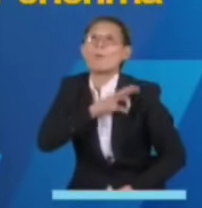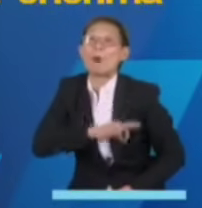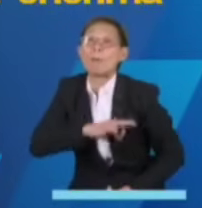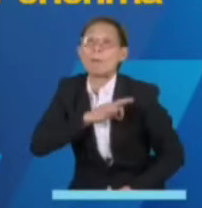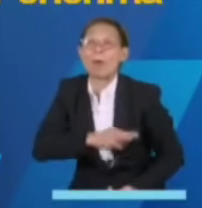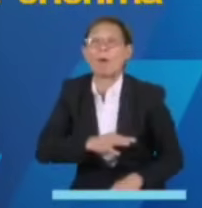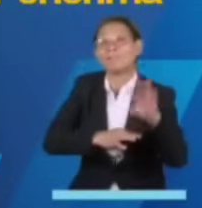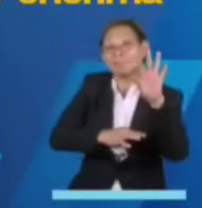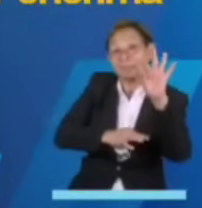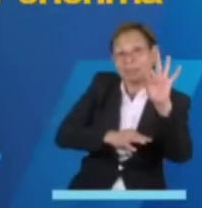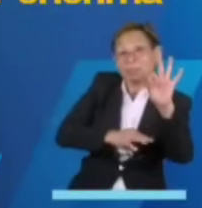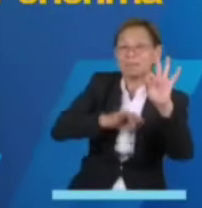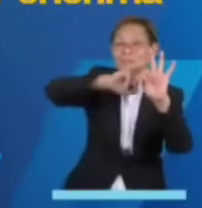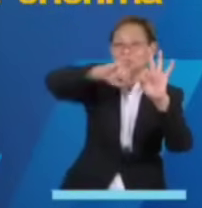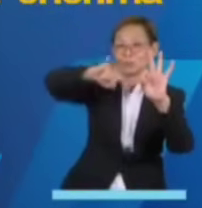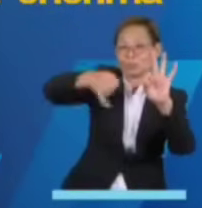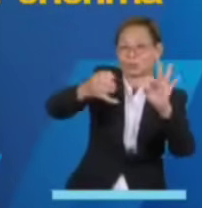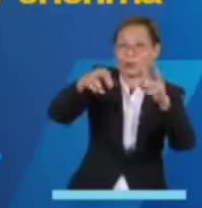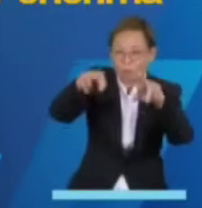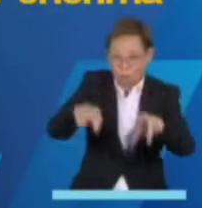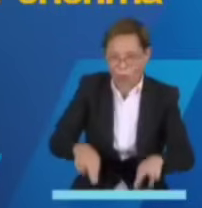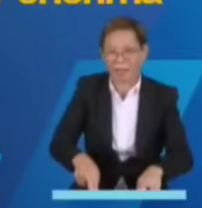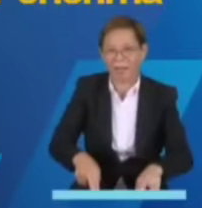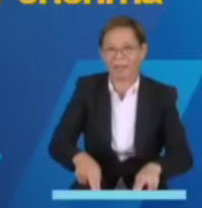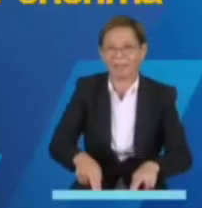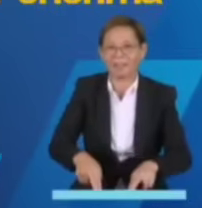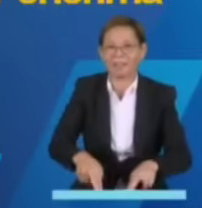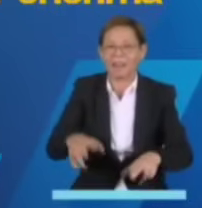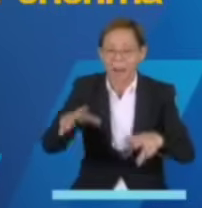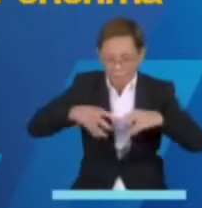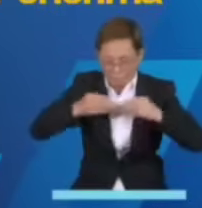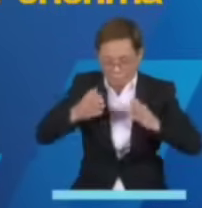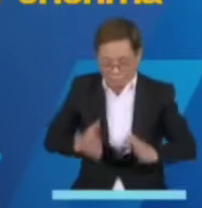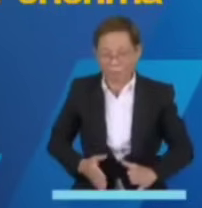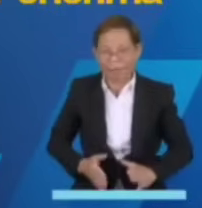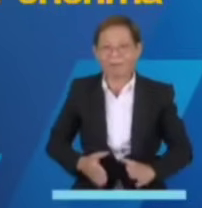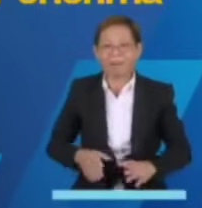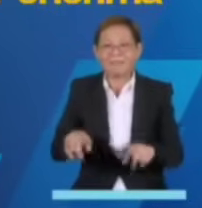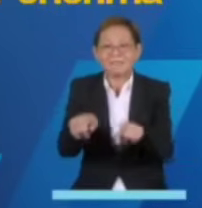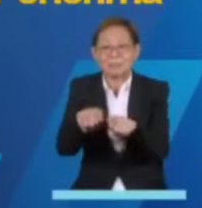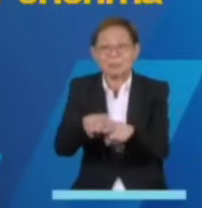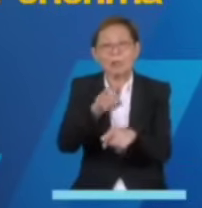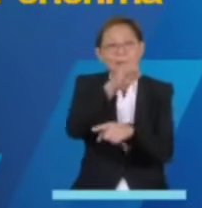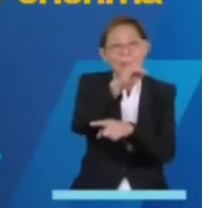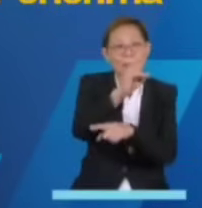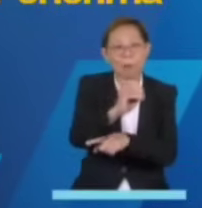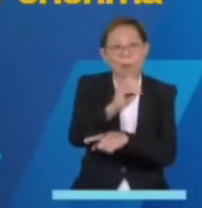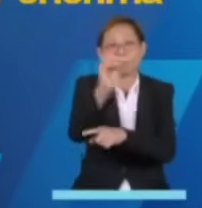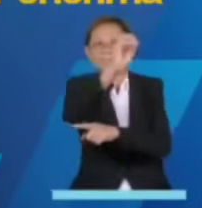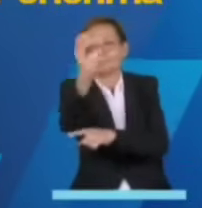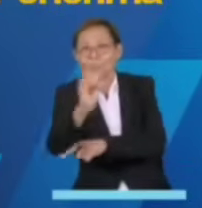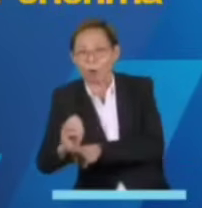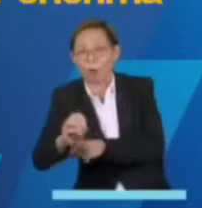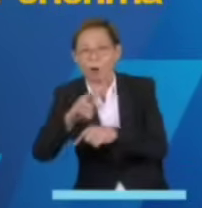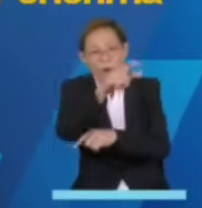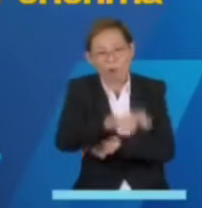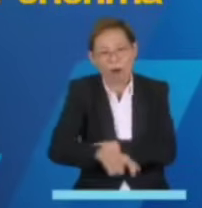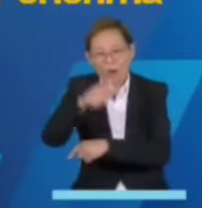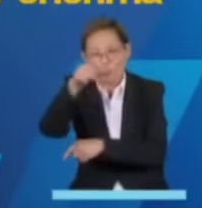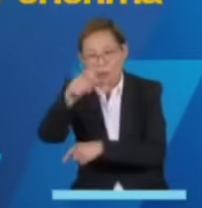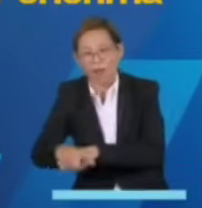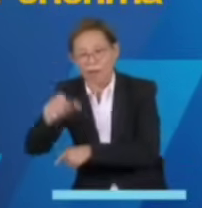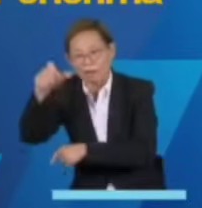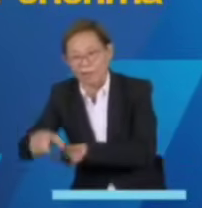kepada 9 juta rakyat penerima bersamaan 60% penduduk